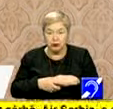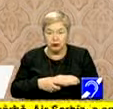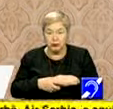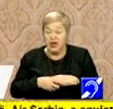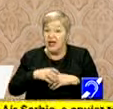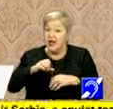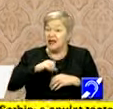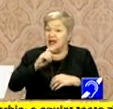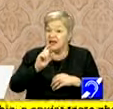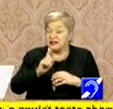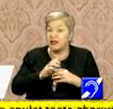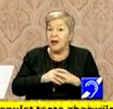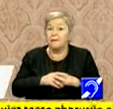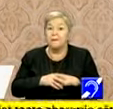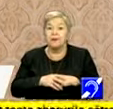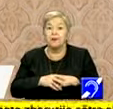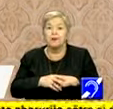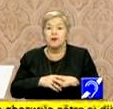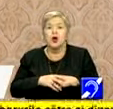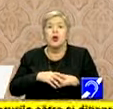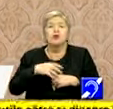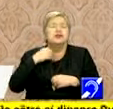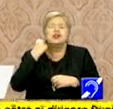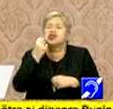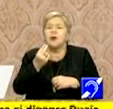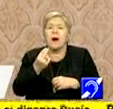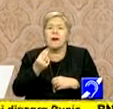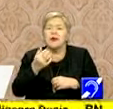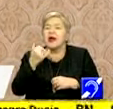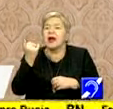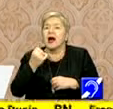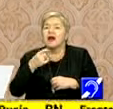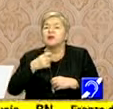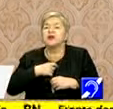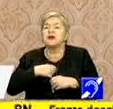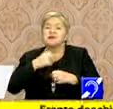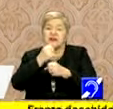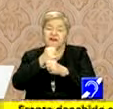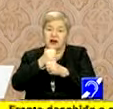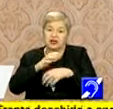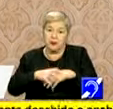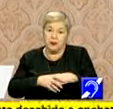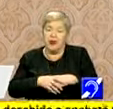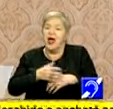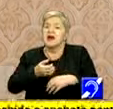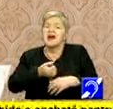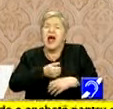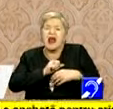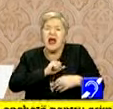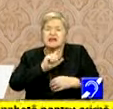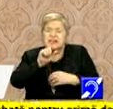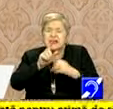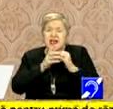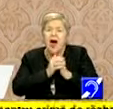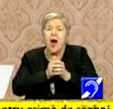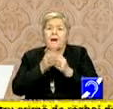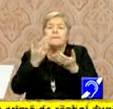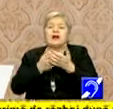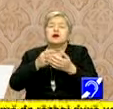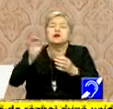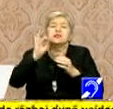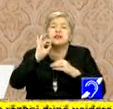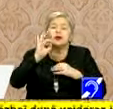Este cel mai bun lucru pe care putem să-l facem, cea mai bună garanție pentru